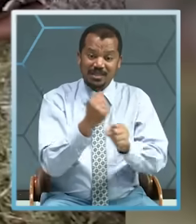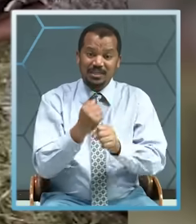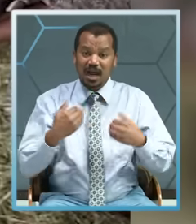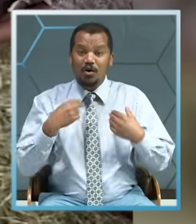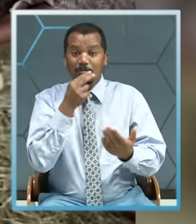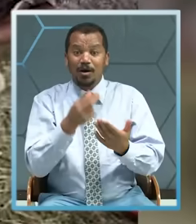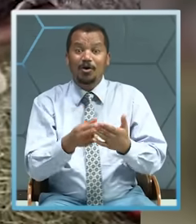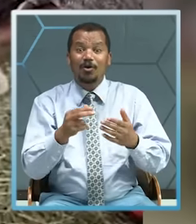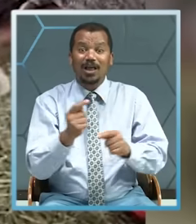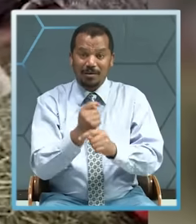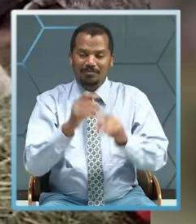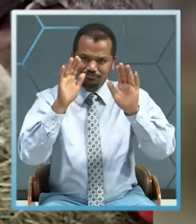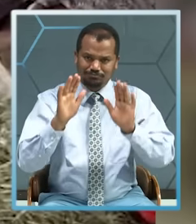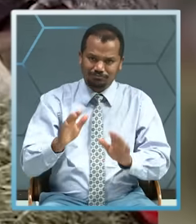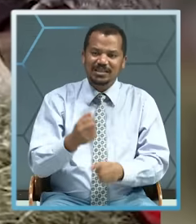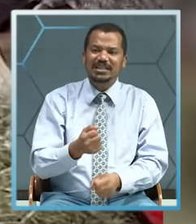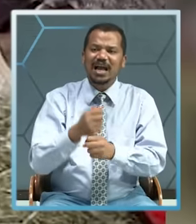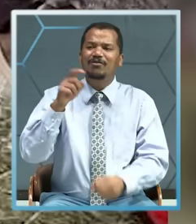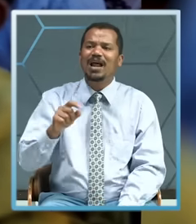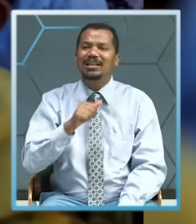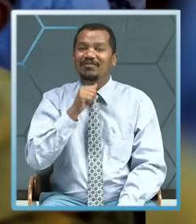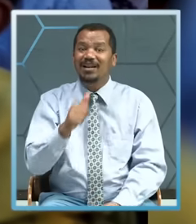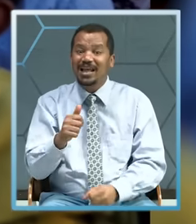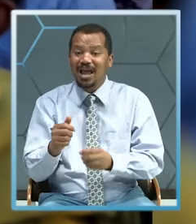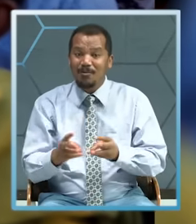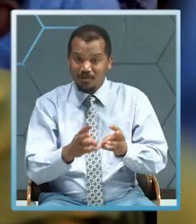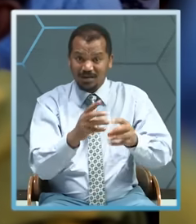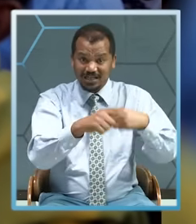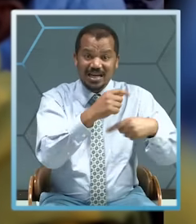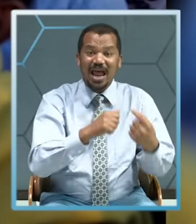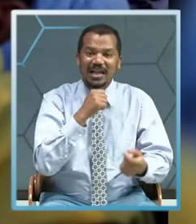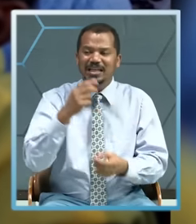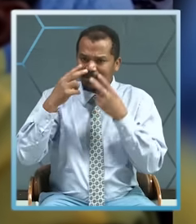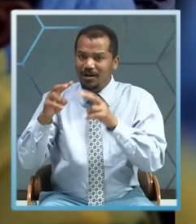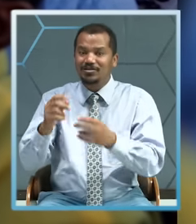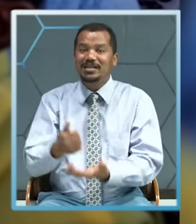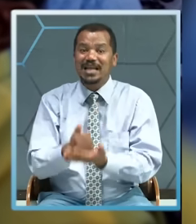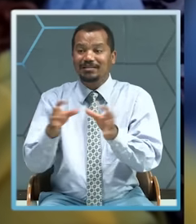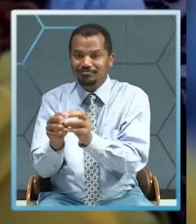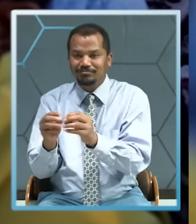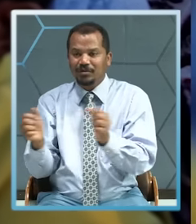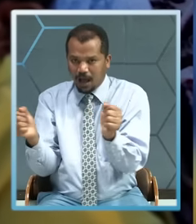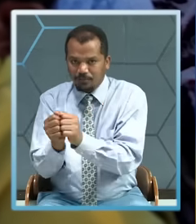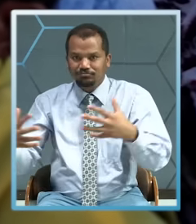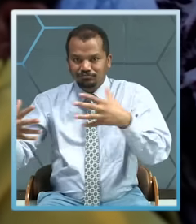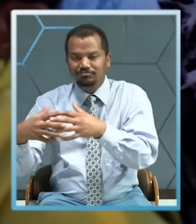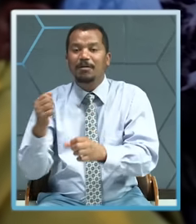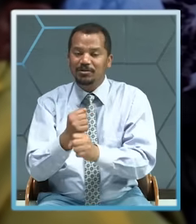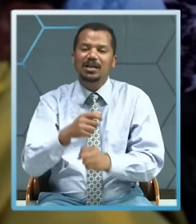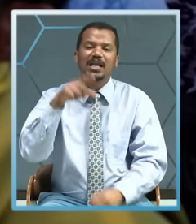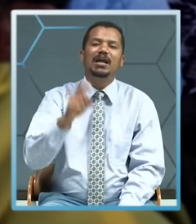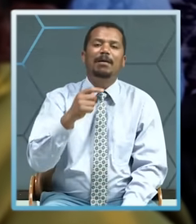ለማድረስ እየሰራ ያለውን በጎ ተግባር አድንቀው ድጋፉ ወዳልተፈለገ አቅጣጫ እንዳይሄድ ከሚመለከተው የእርዳታ አሰባሳቢ ተቋም ጋር